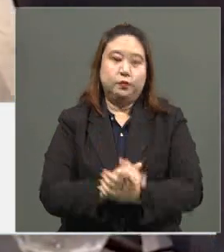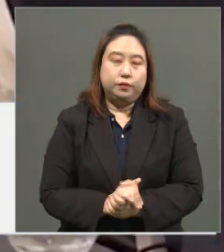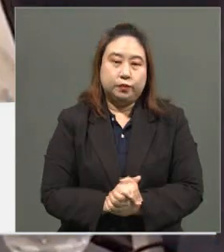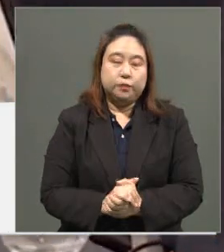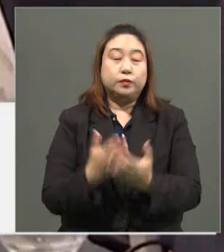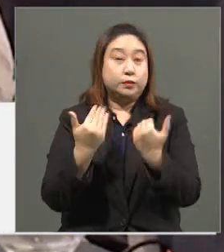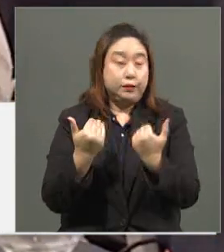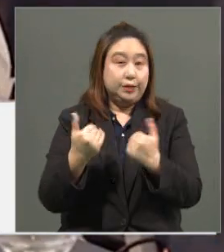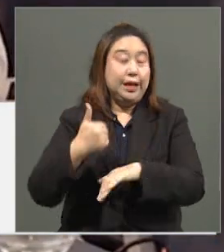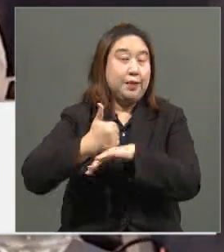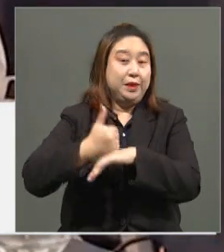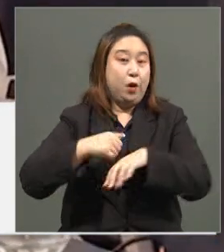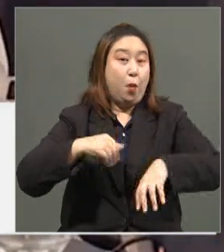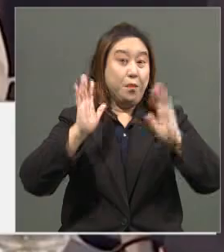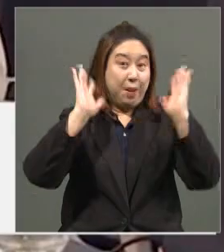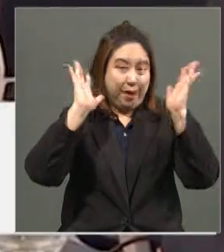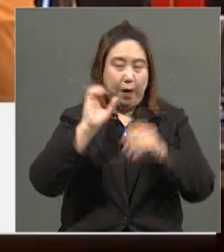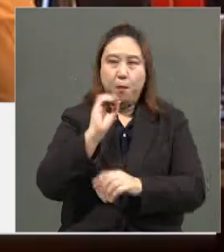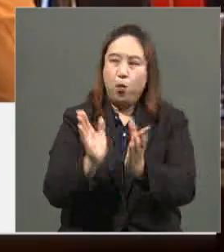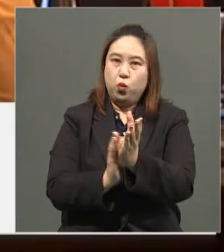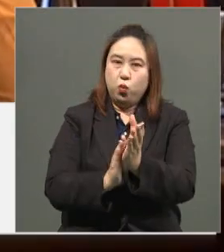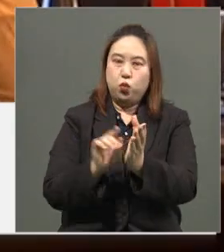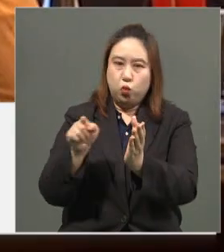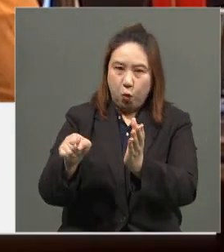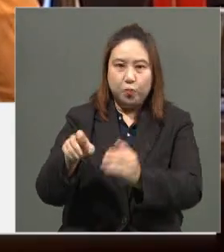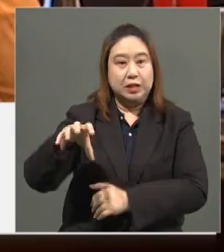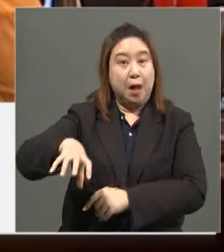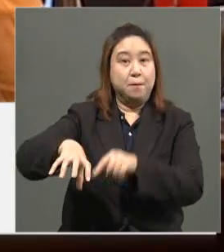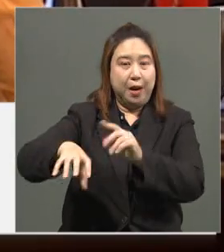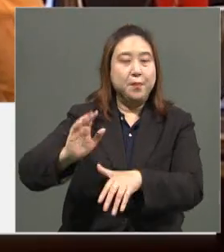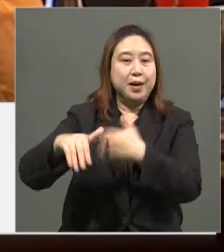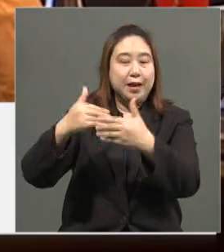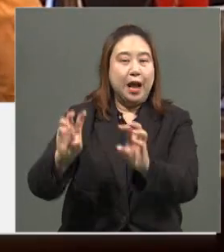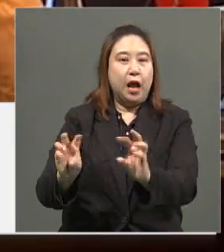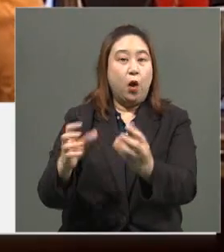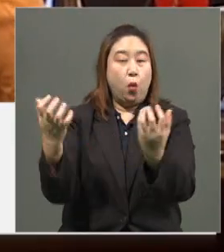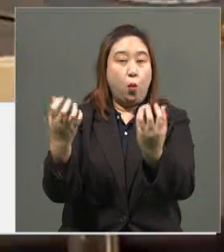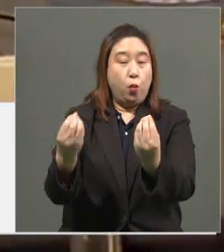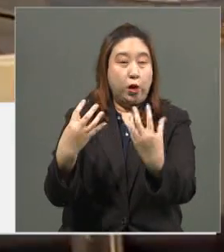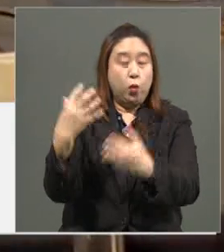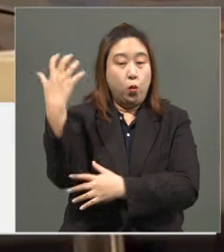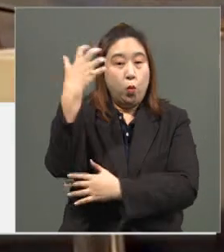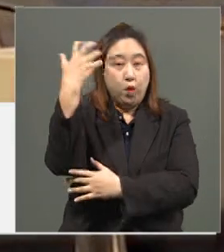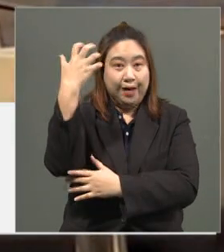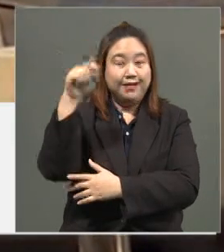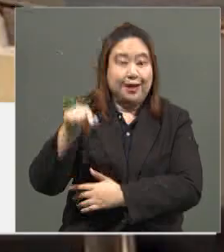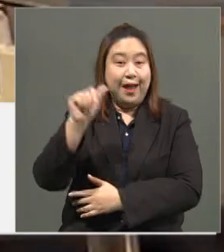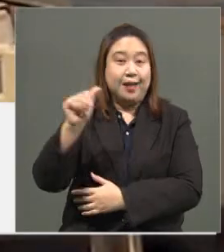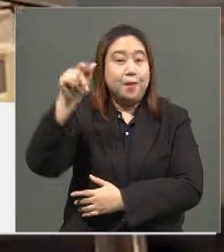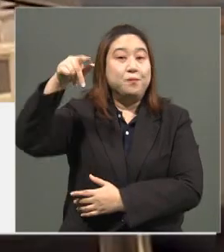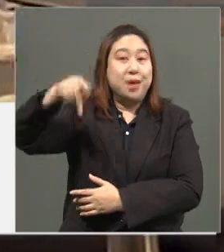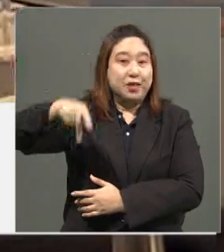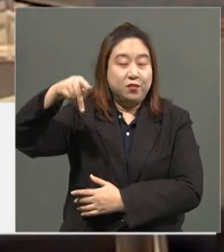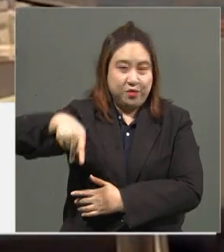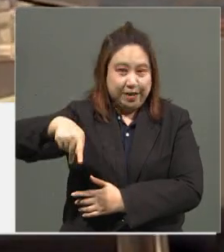ประชาสัมพันธ์นะครับก็ได้กล่าวชื่นชมความมุ่งมั่นของสถาบันพัฒนากิจการวิทยุโทรทัศน์แห่งเอเชียแปซิฟิกเอชีย pic